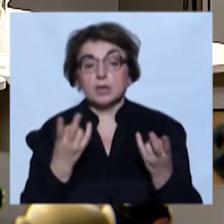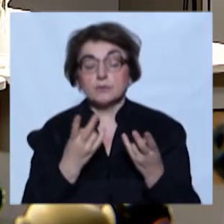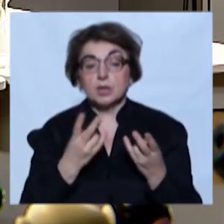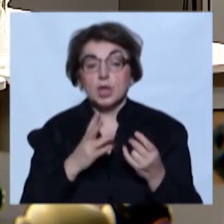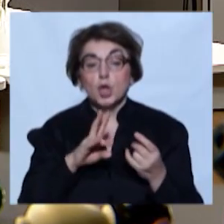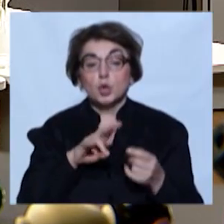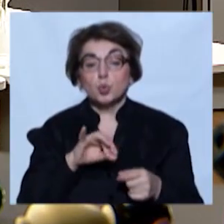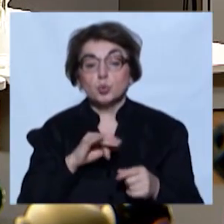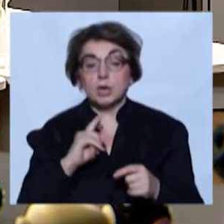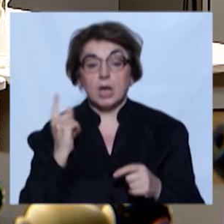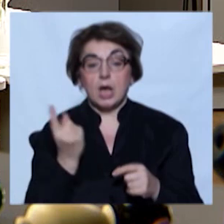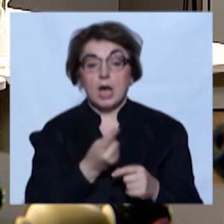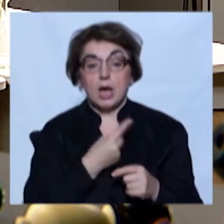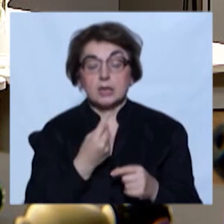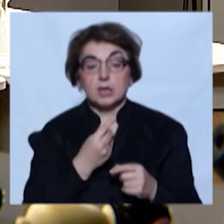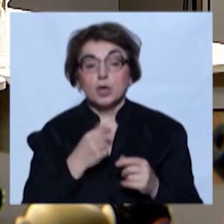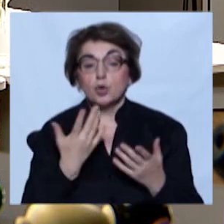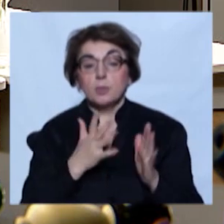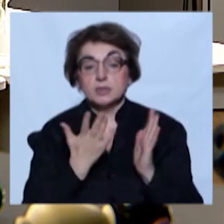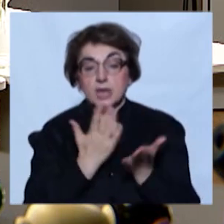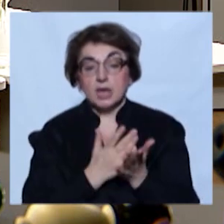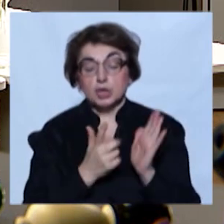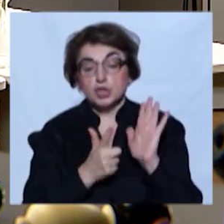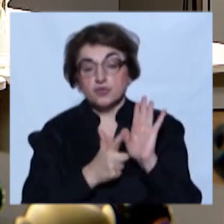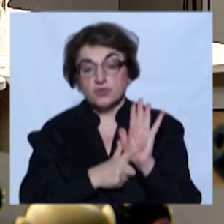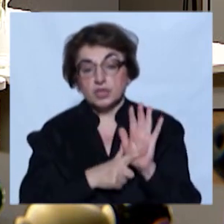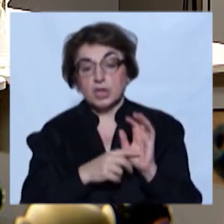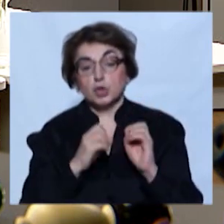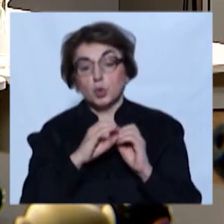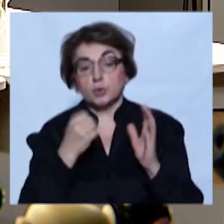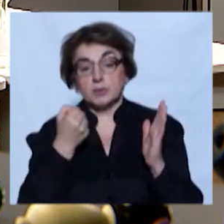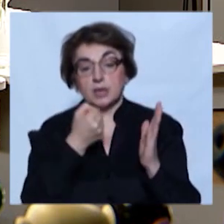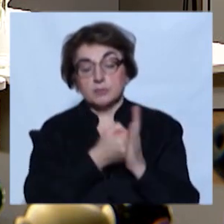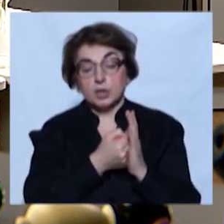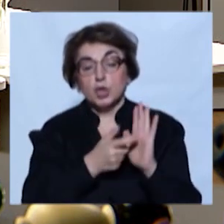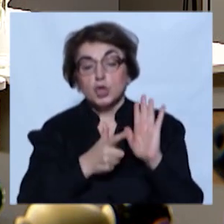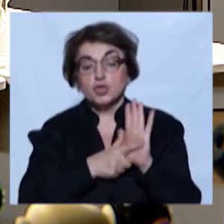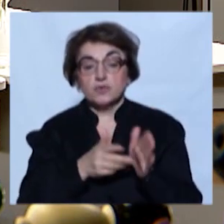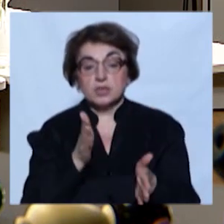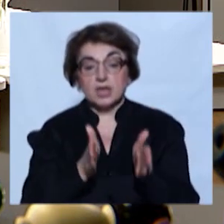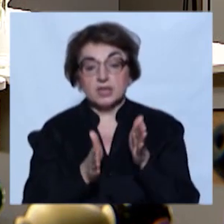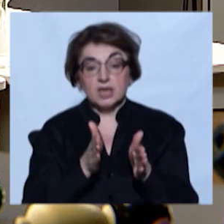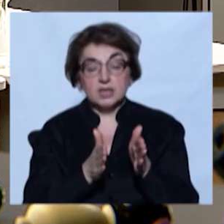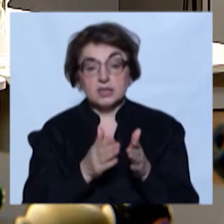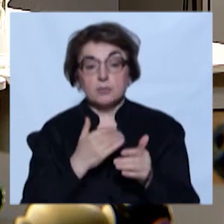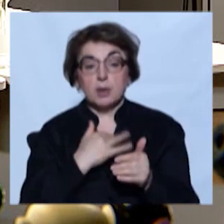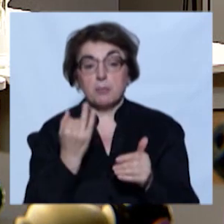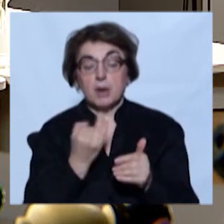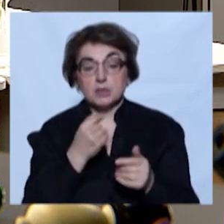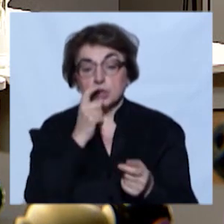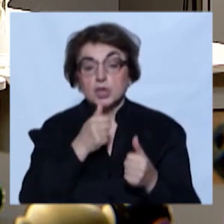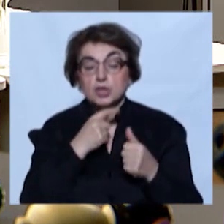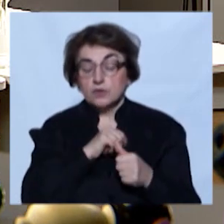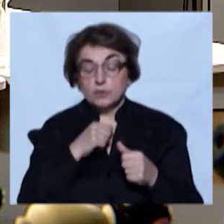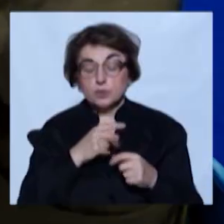ტუტე არე, რომელიც არის 7-დან 14-მდე ანათვალში მოთავსებული, 7 არის ნეიტრალური და მაინტერესებს